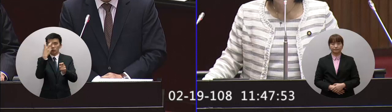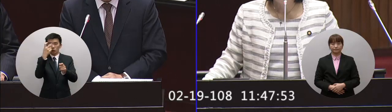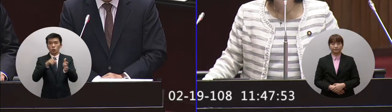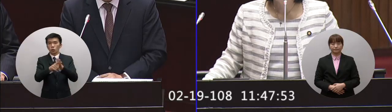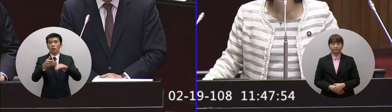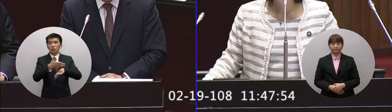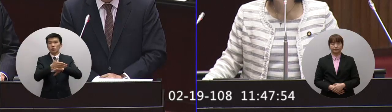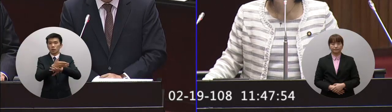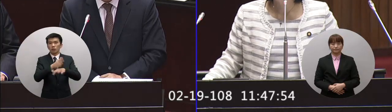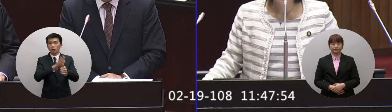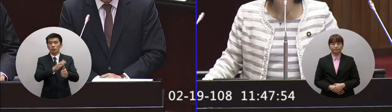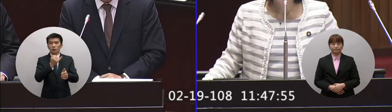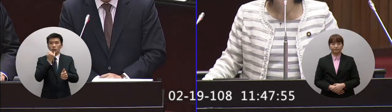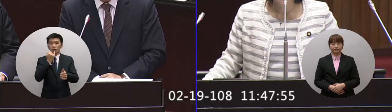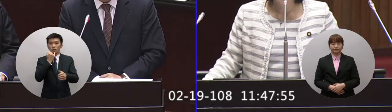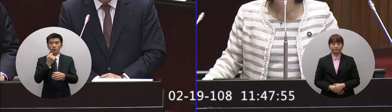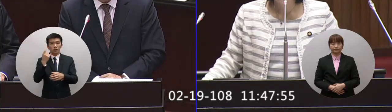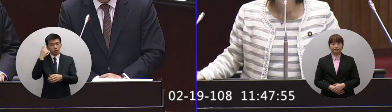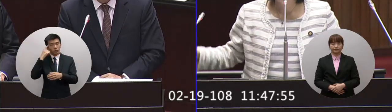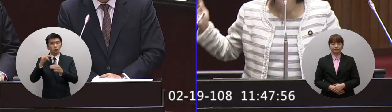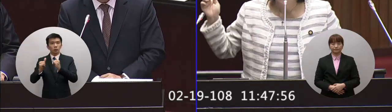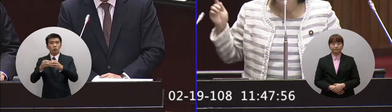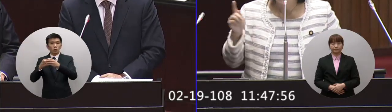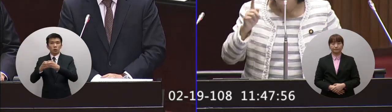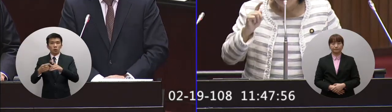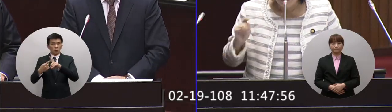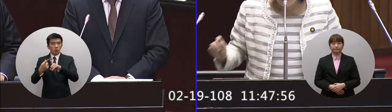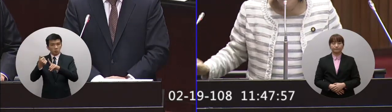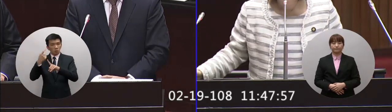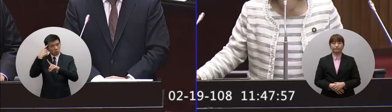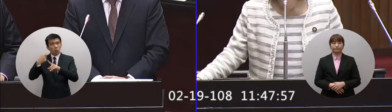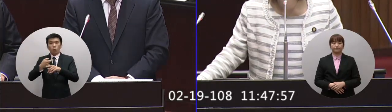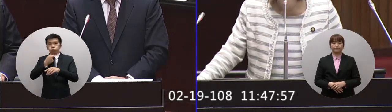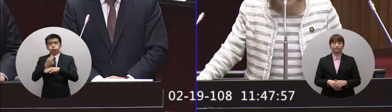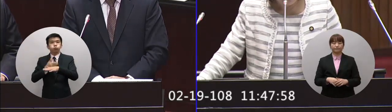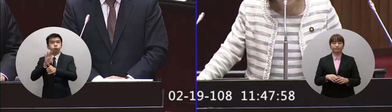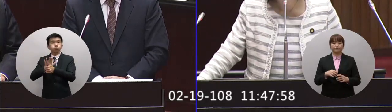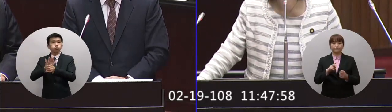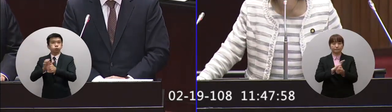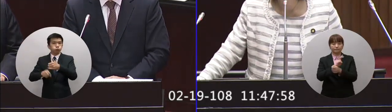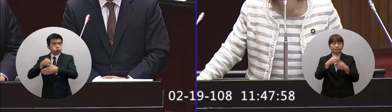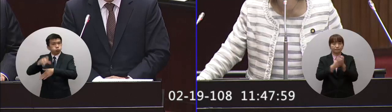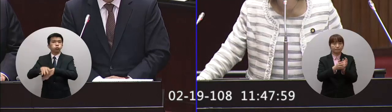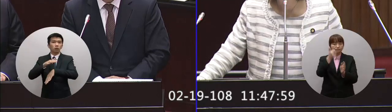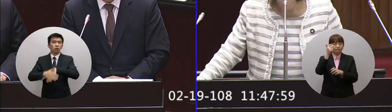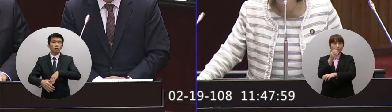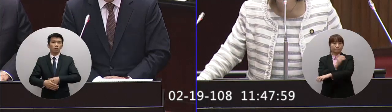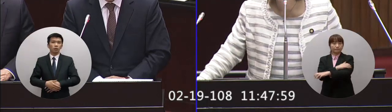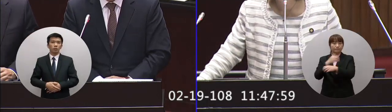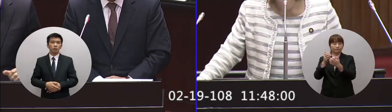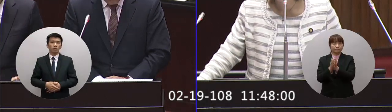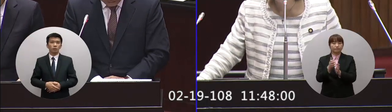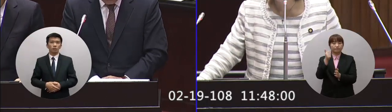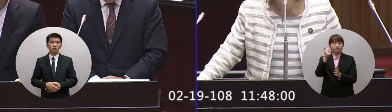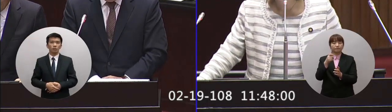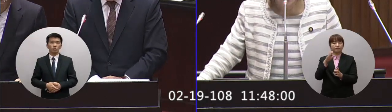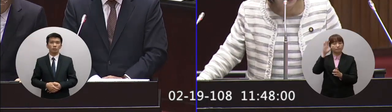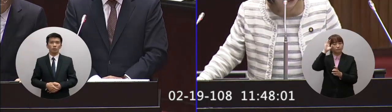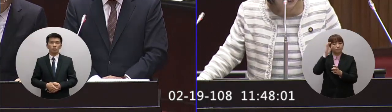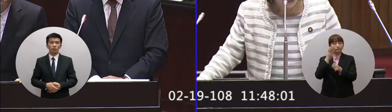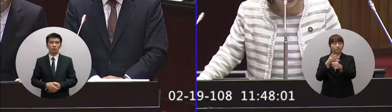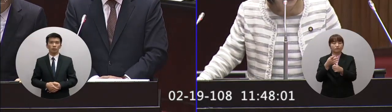车，我想很多善心人士社团也都很乐意来做。 好，所以林部长还有陈部长，刚好苏院长要